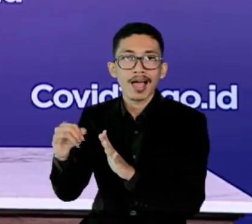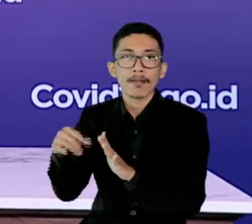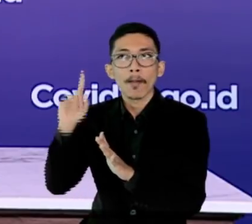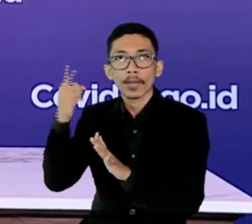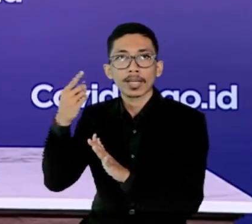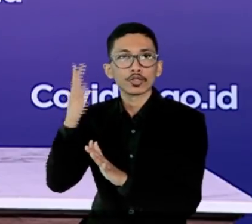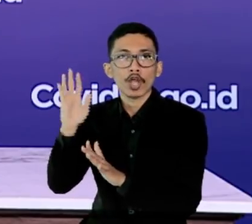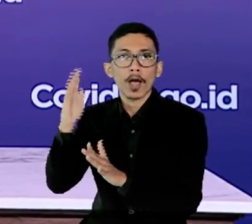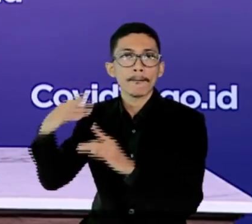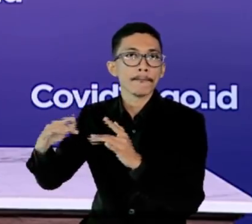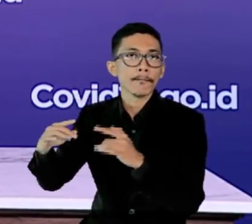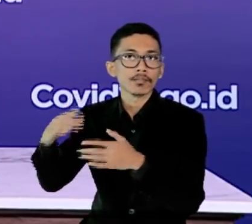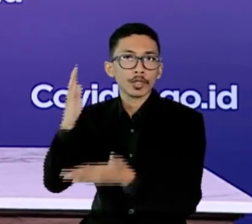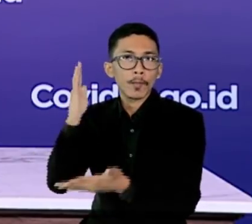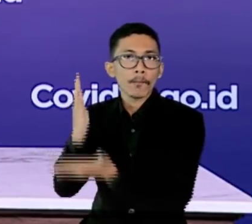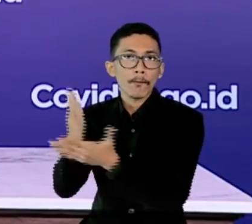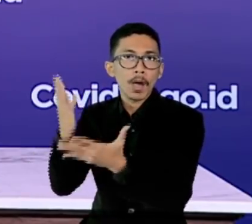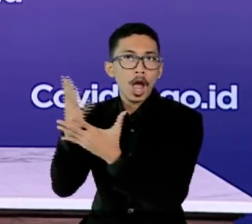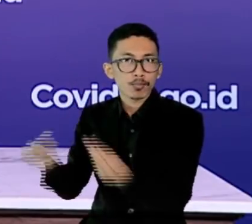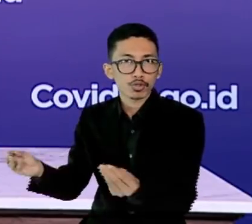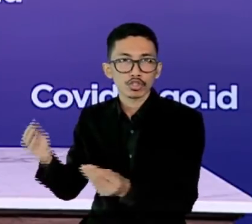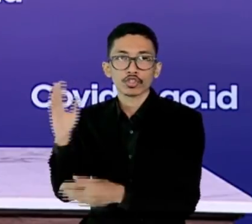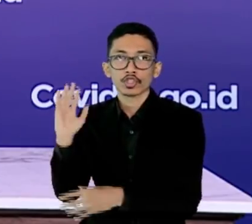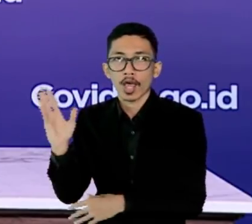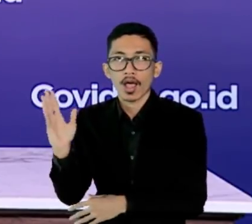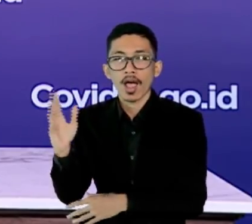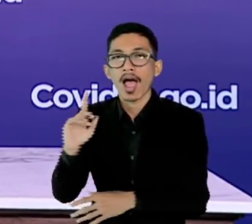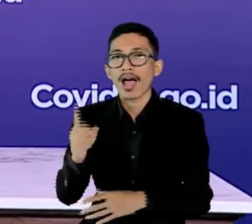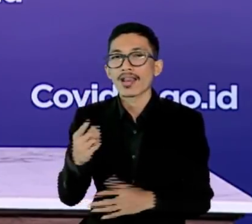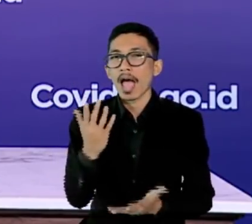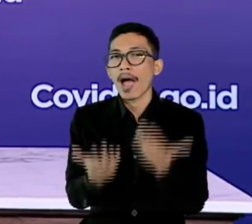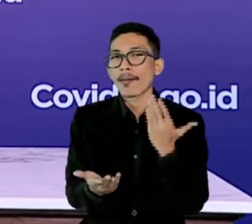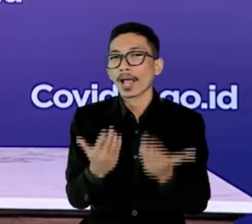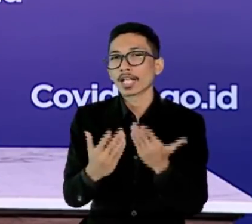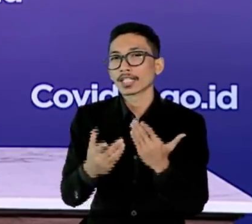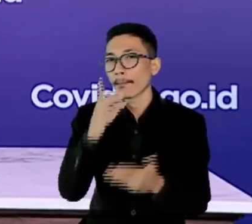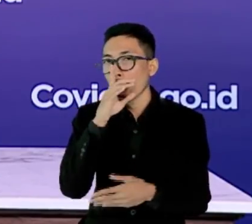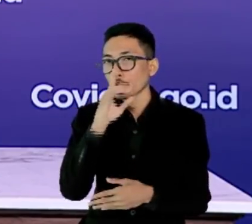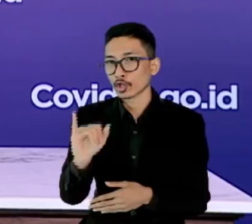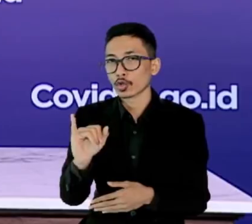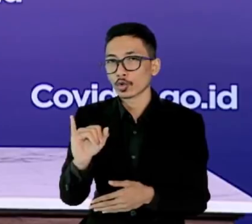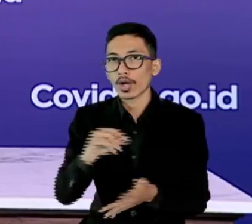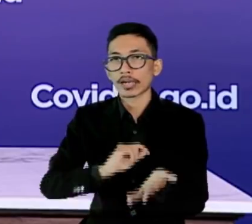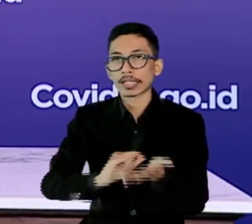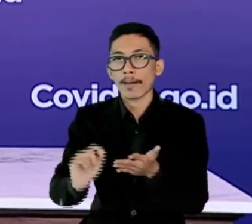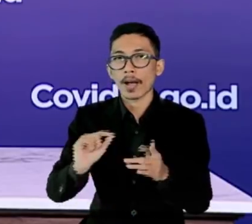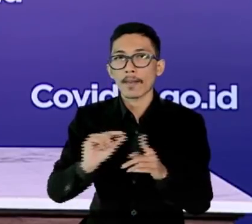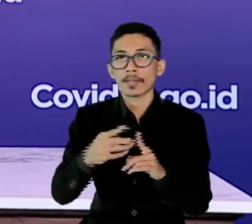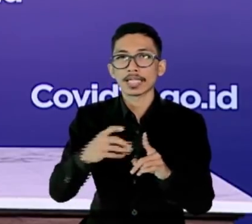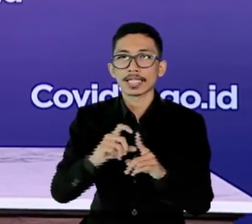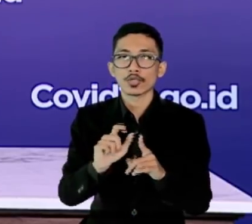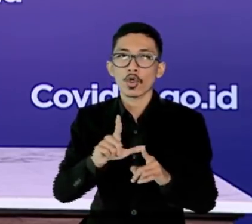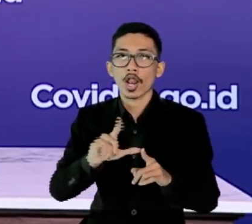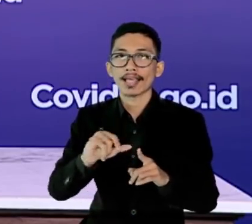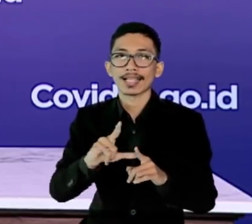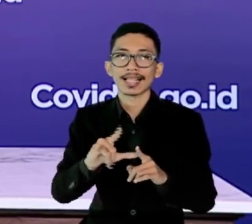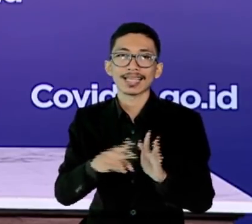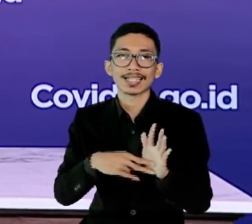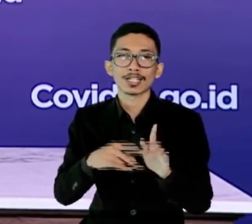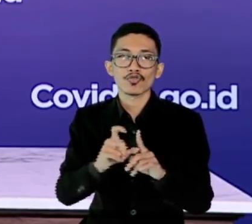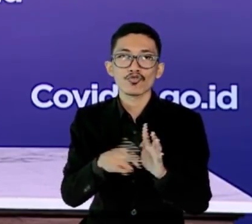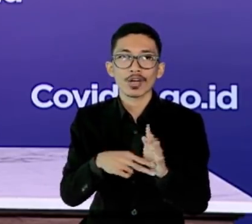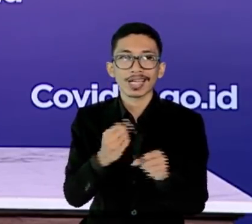disinformasi terkait situs dan aplikasi palsu yang mengatasnamakan Peduli Lindungi dalam bentuk